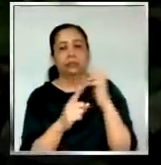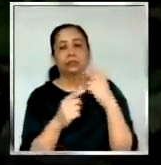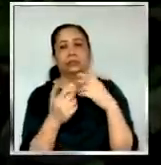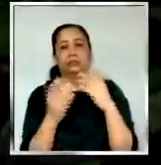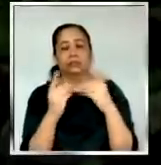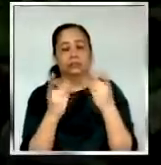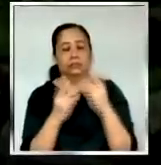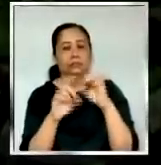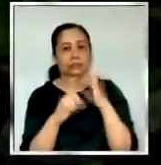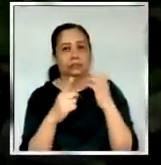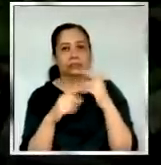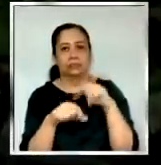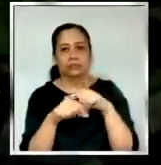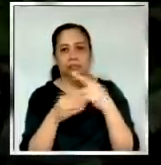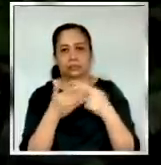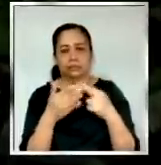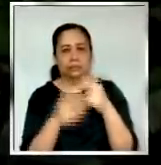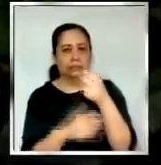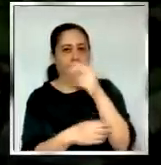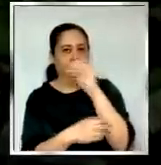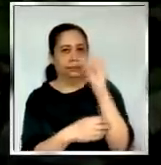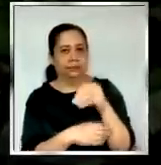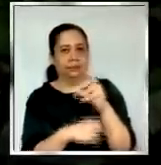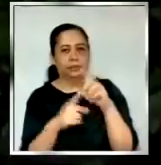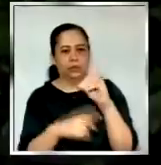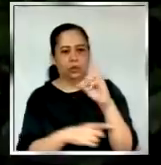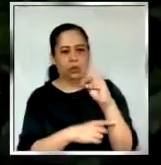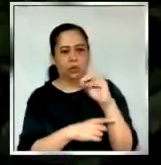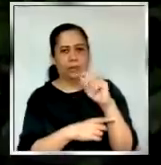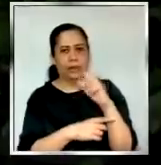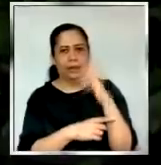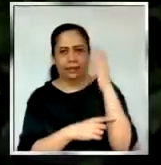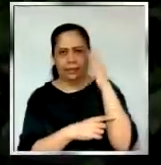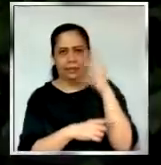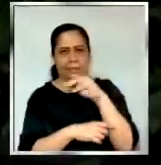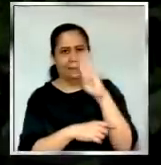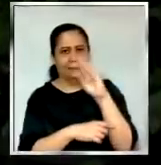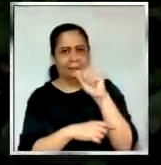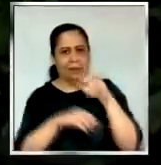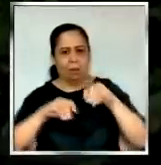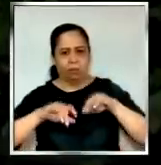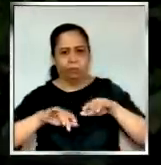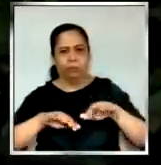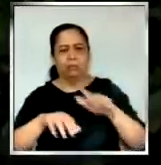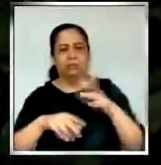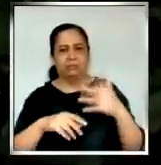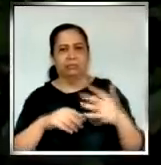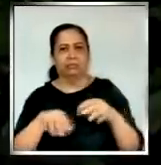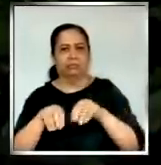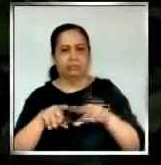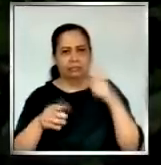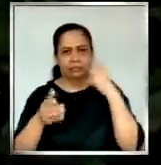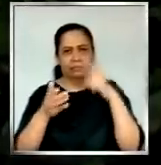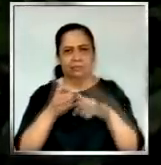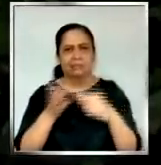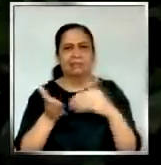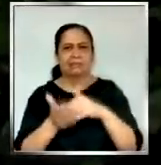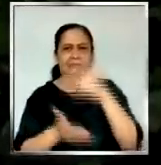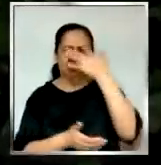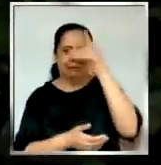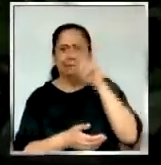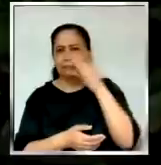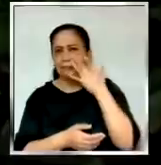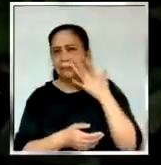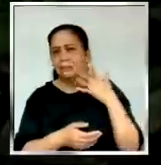nasa 10% na ng dolomite sands sa Manila Bay ang inanod sa dagat. Napansin-pansin din ang muling pangingitim ng